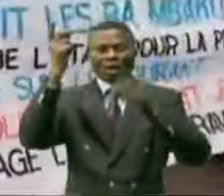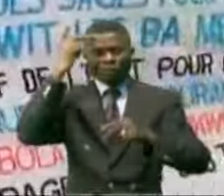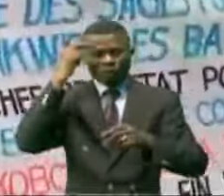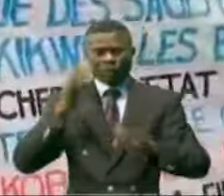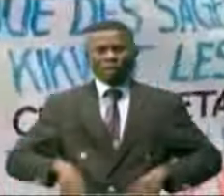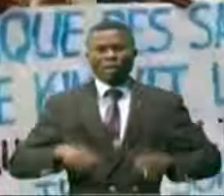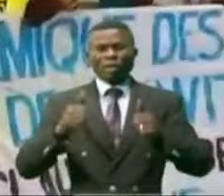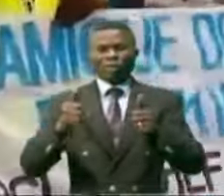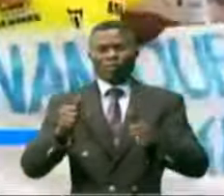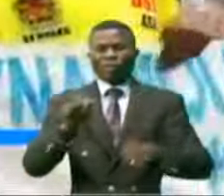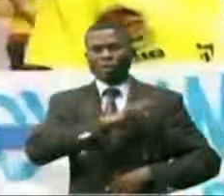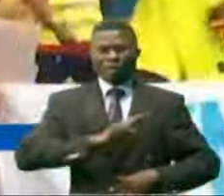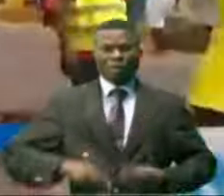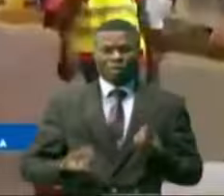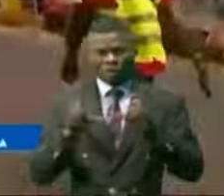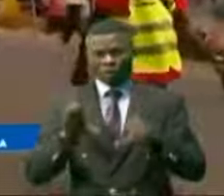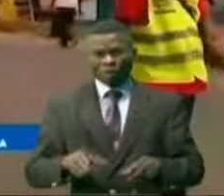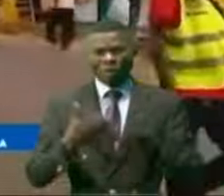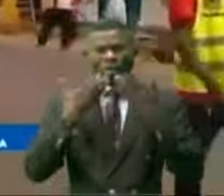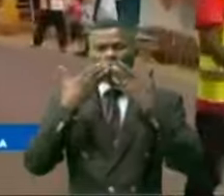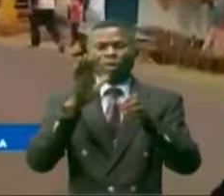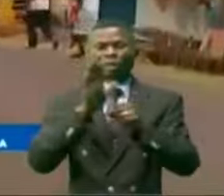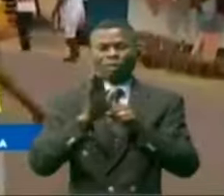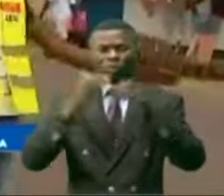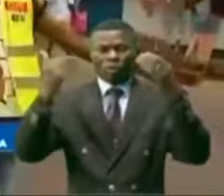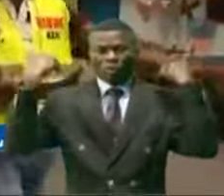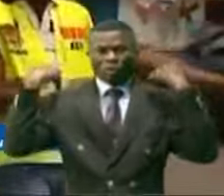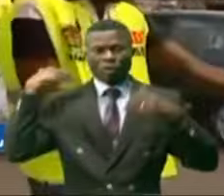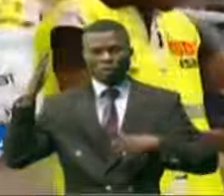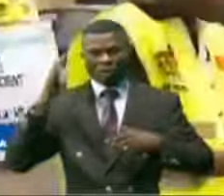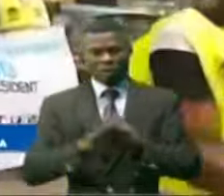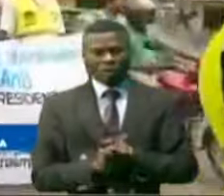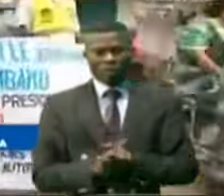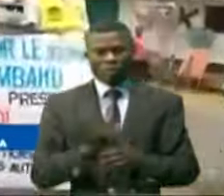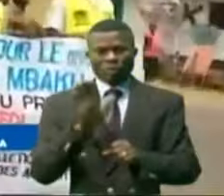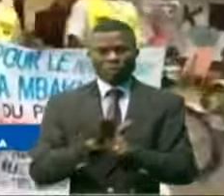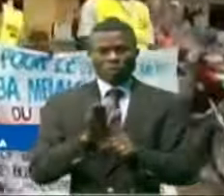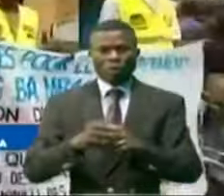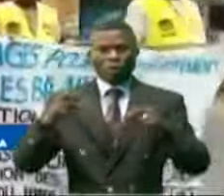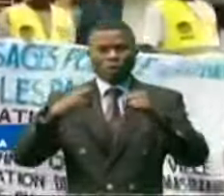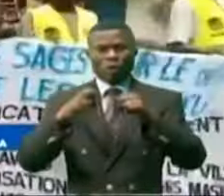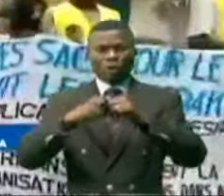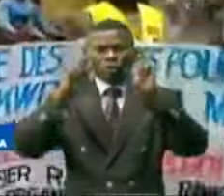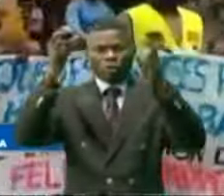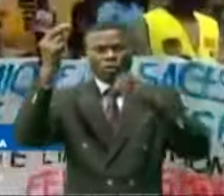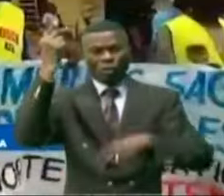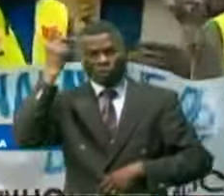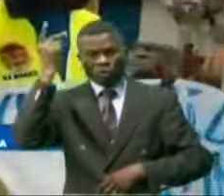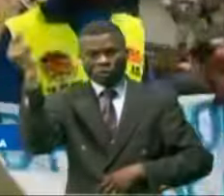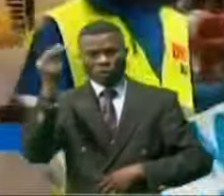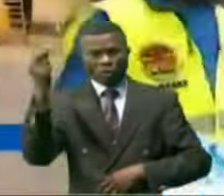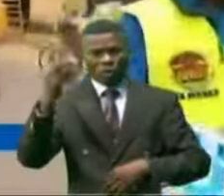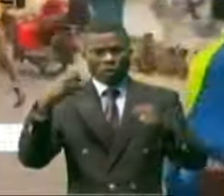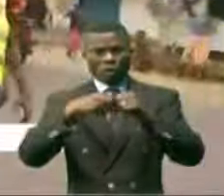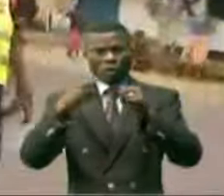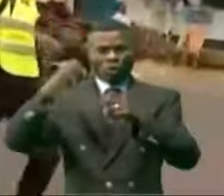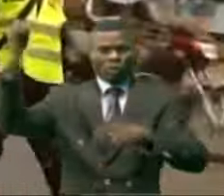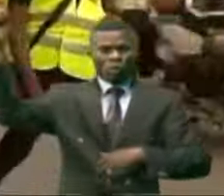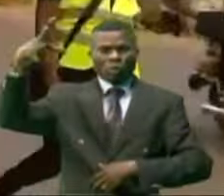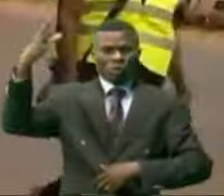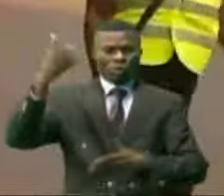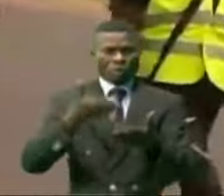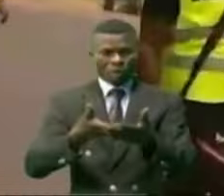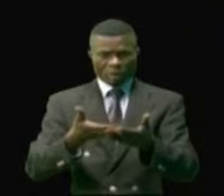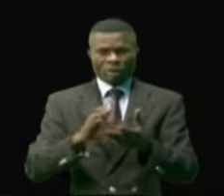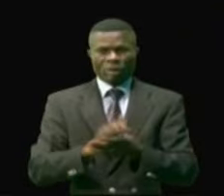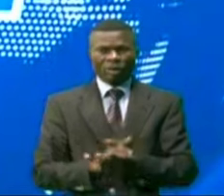Ils ont par ailleurs remercié le chef de l'État pour l'électrification de la ville de Kikwit avec l'énergie produite à Kakobola.